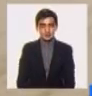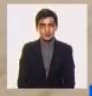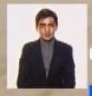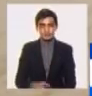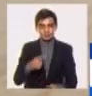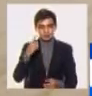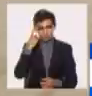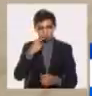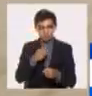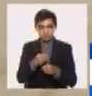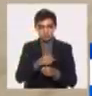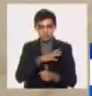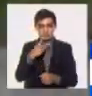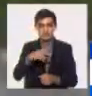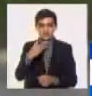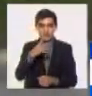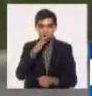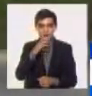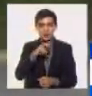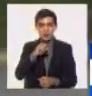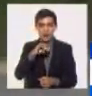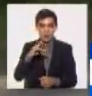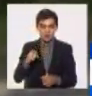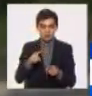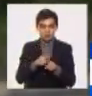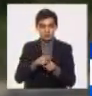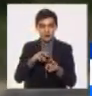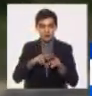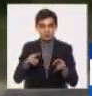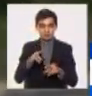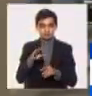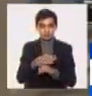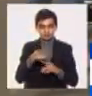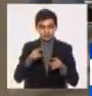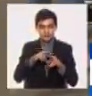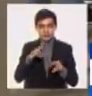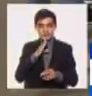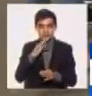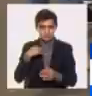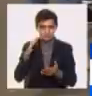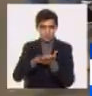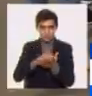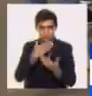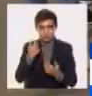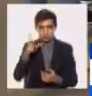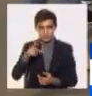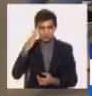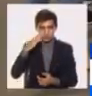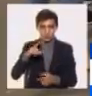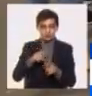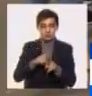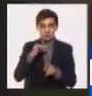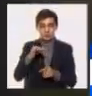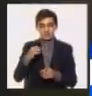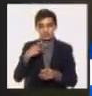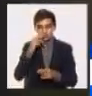Ударом по лицу для 22-летней Лауры Сундет завершился поход на вечеринку. Девушка рассказала, что малознакомый молодой человек проявлял